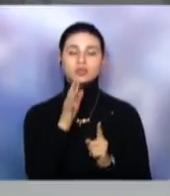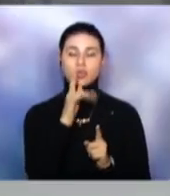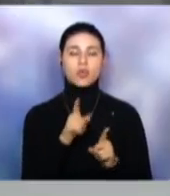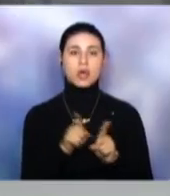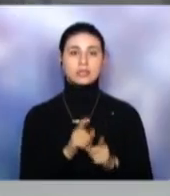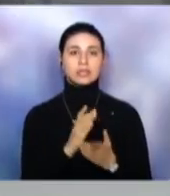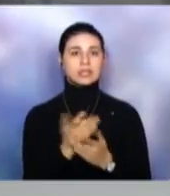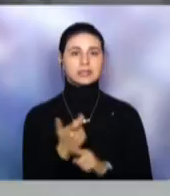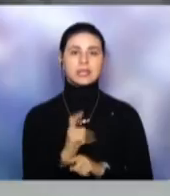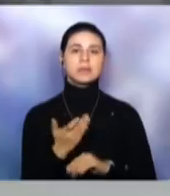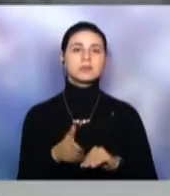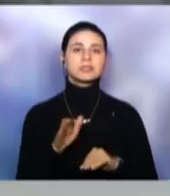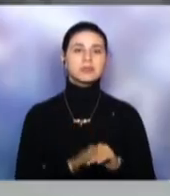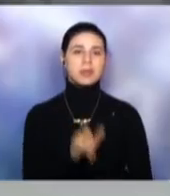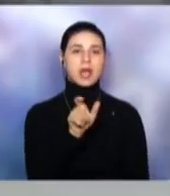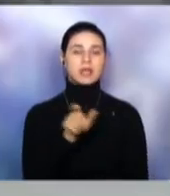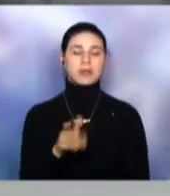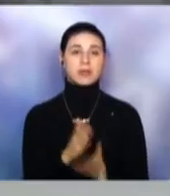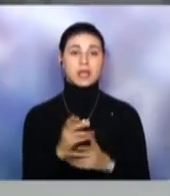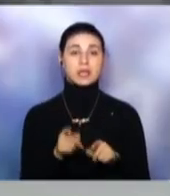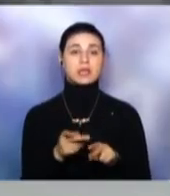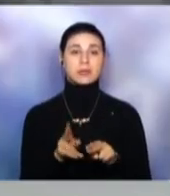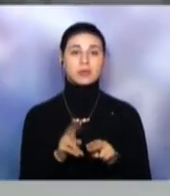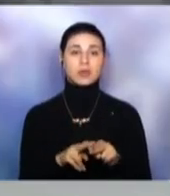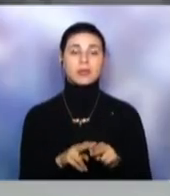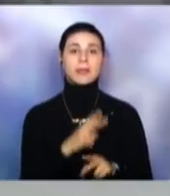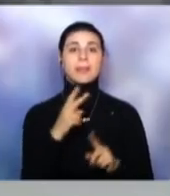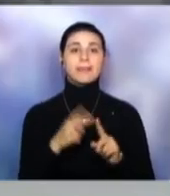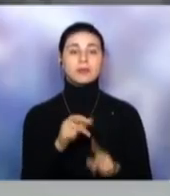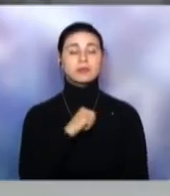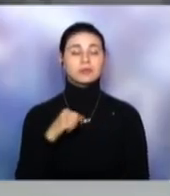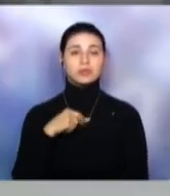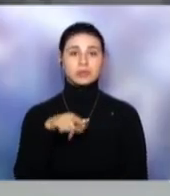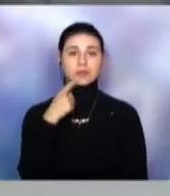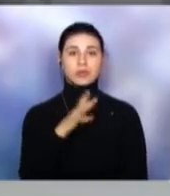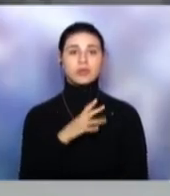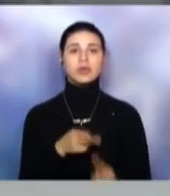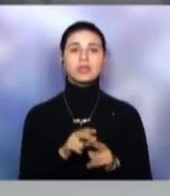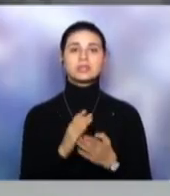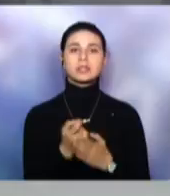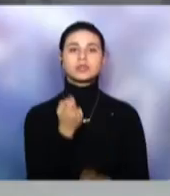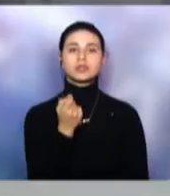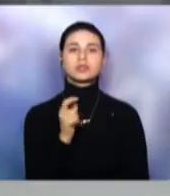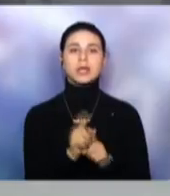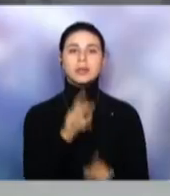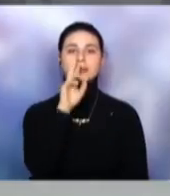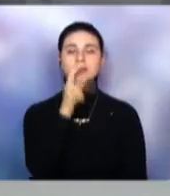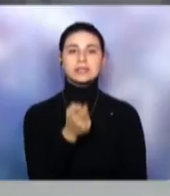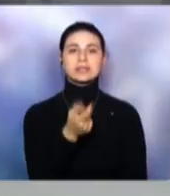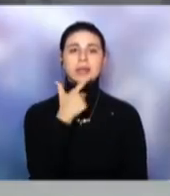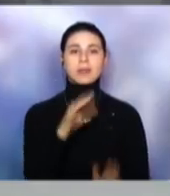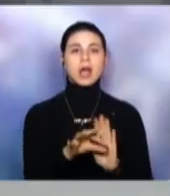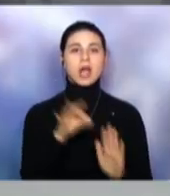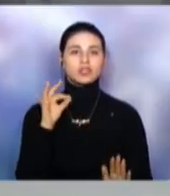ასეა. საკმაოდ ძიმე პაციენტები გახლავთ სწორედ ამ თვალსაზრისით. მეორე, თქვენ თვითონ ბრძანეთ, ეს გახლავთ გარკვეული მედიკამენტების